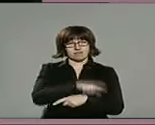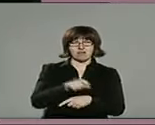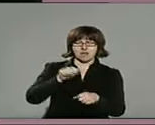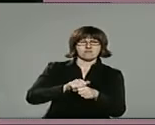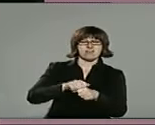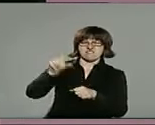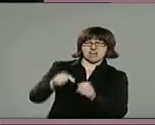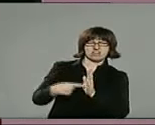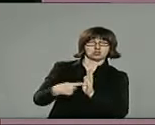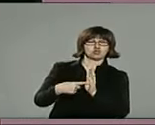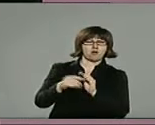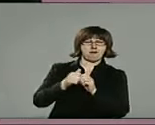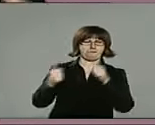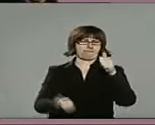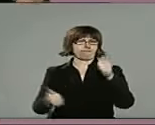möglichst niedrigen